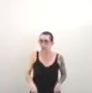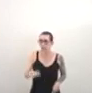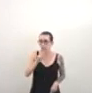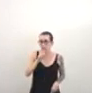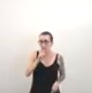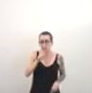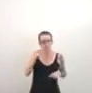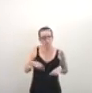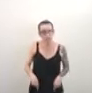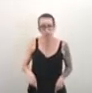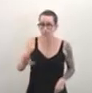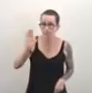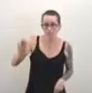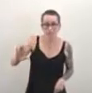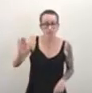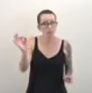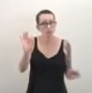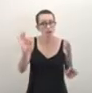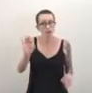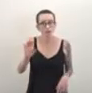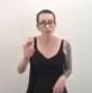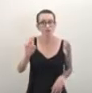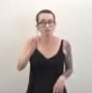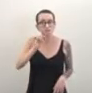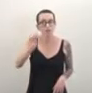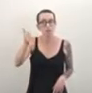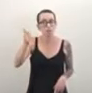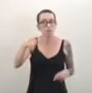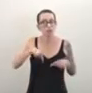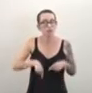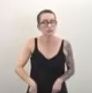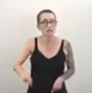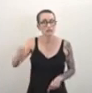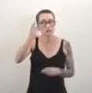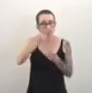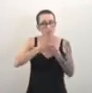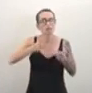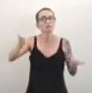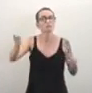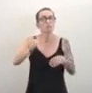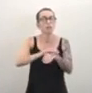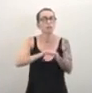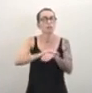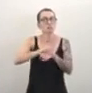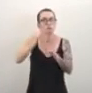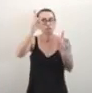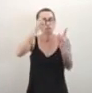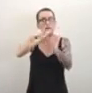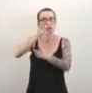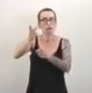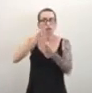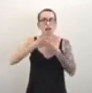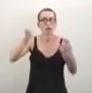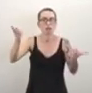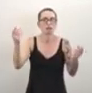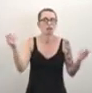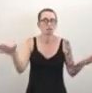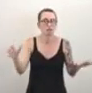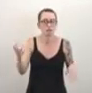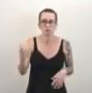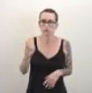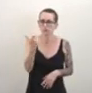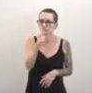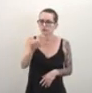dédié, la Première ministre nous a annoncé dans son discours de politique générale plus de 200